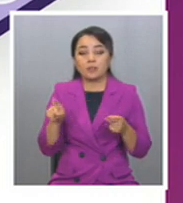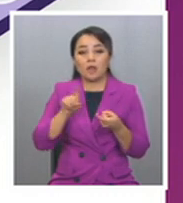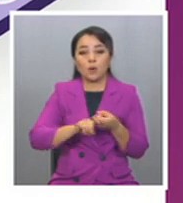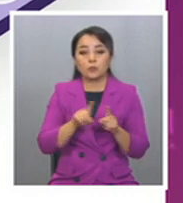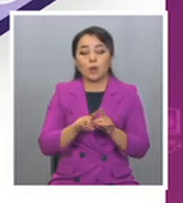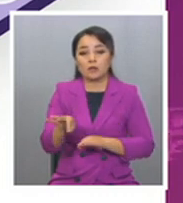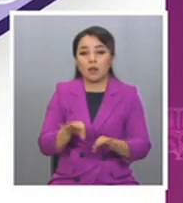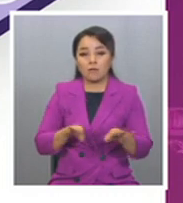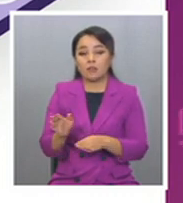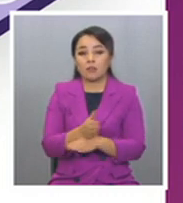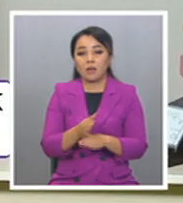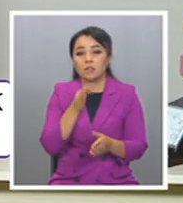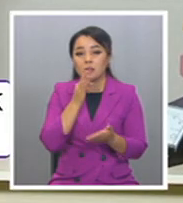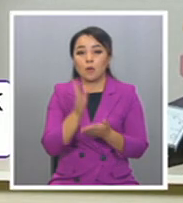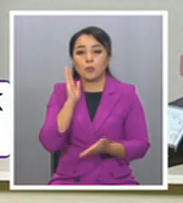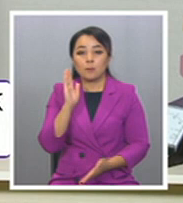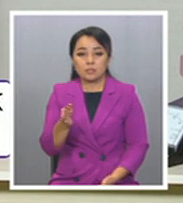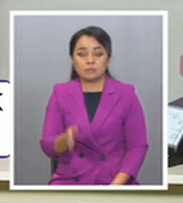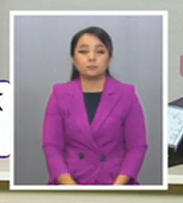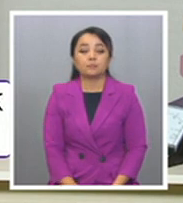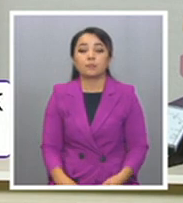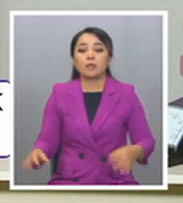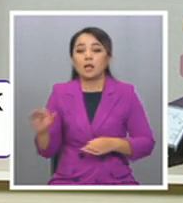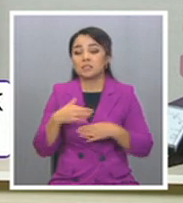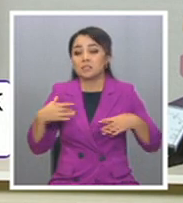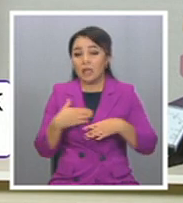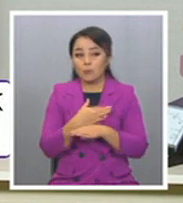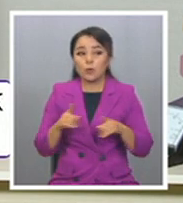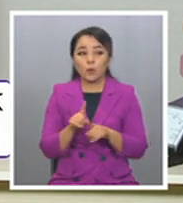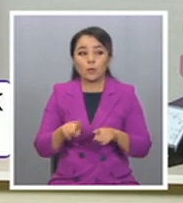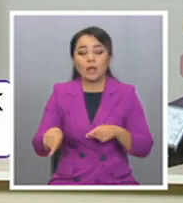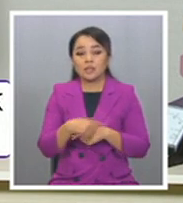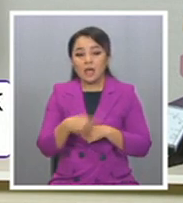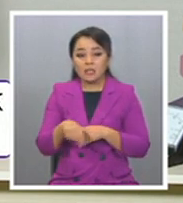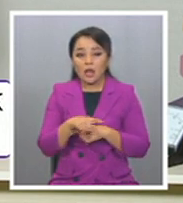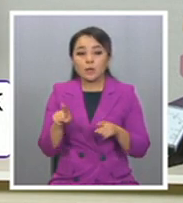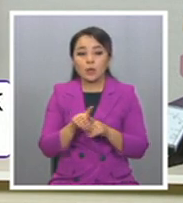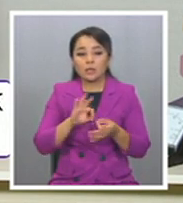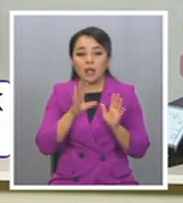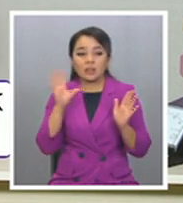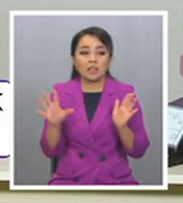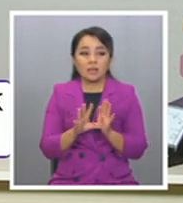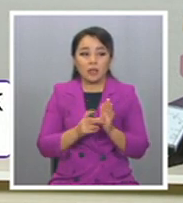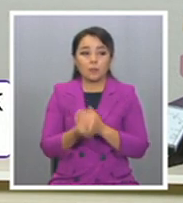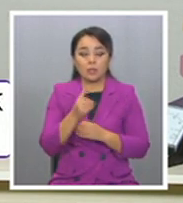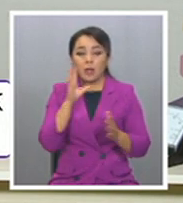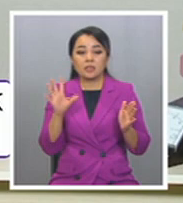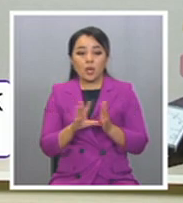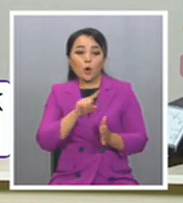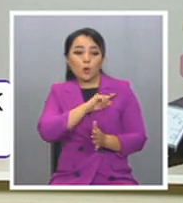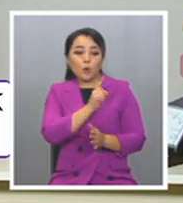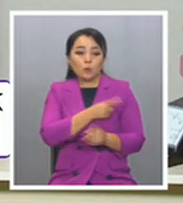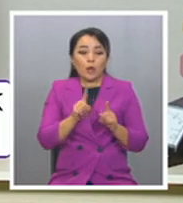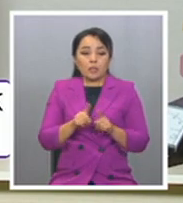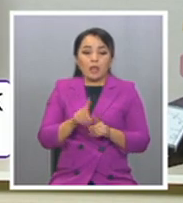графигіне талдау жасаймыз. Тербелмелі контурда электромагнит тербеліс пайда болған кезде тоқ күшінің және